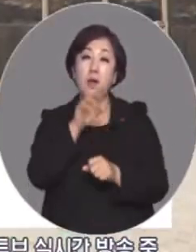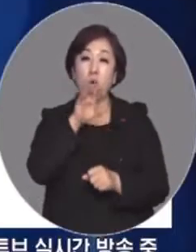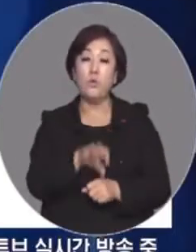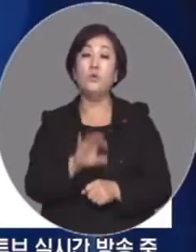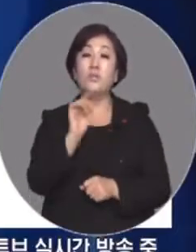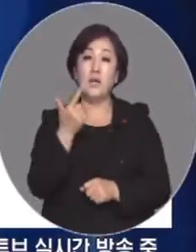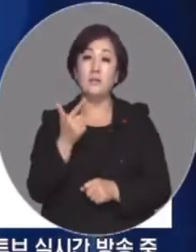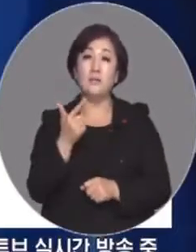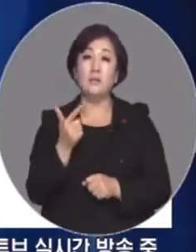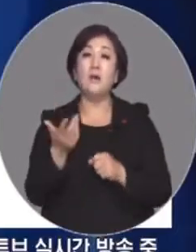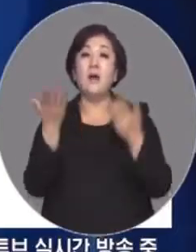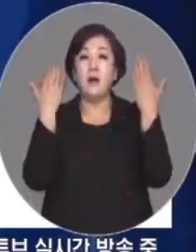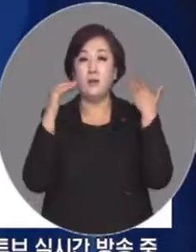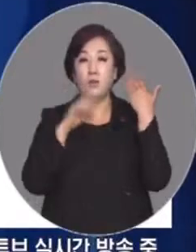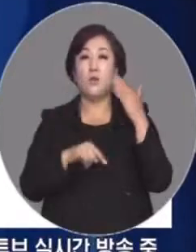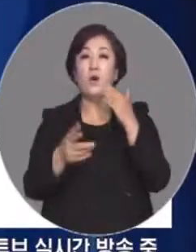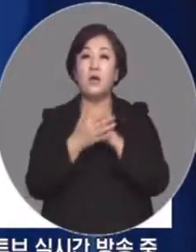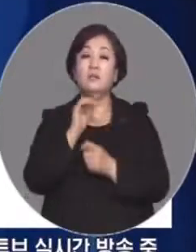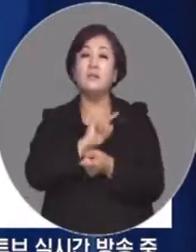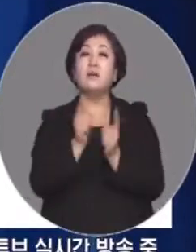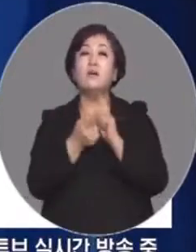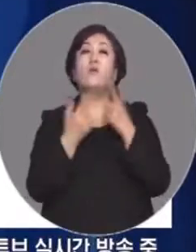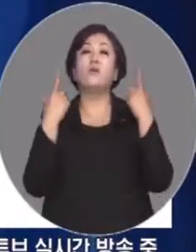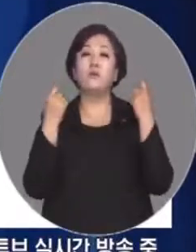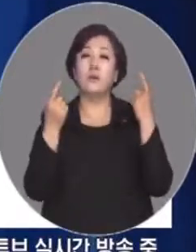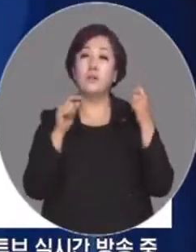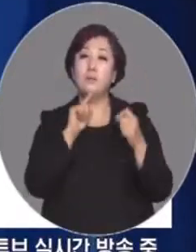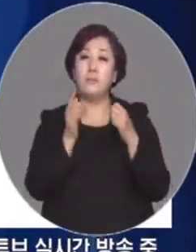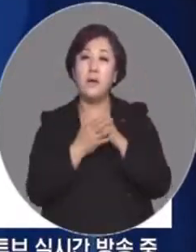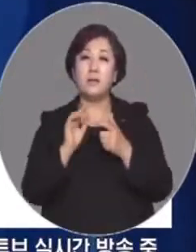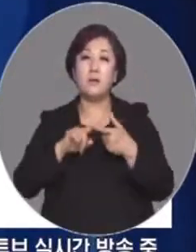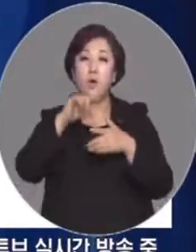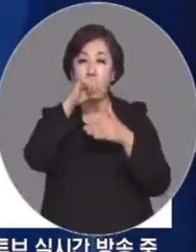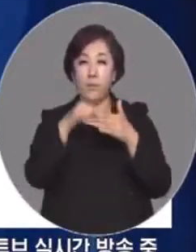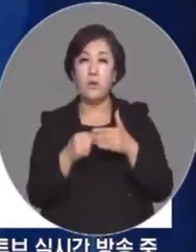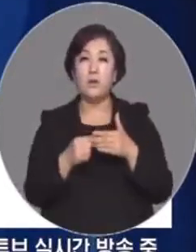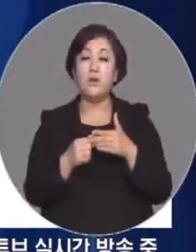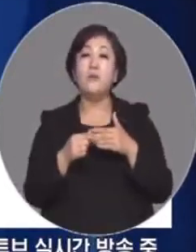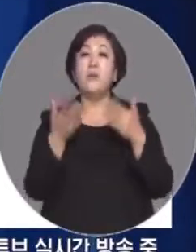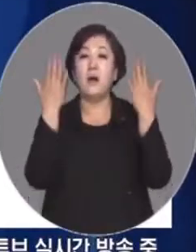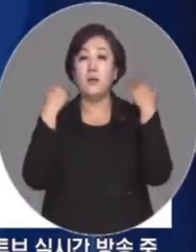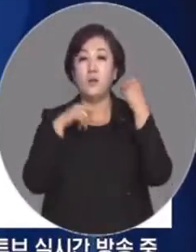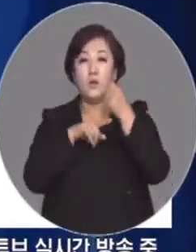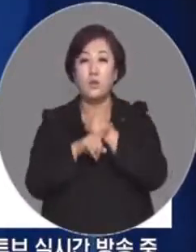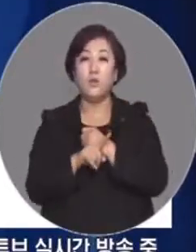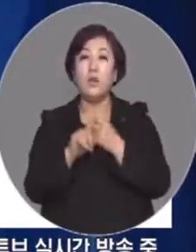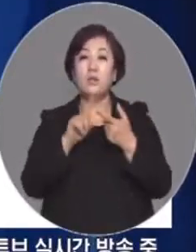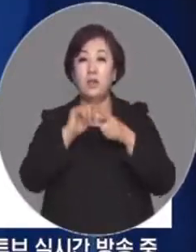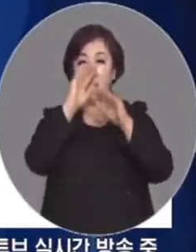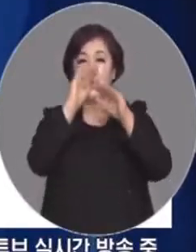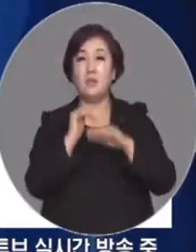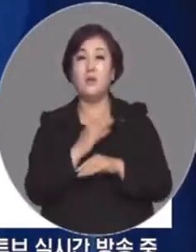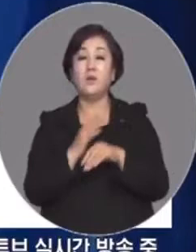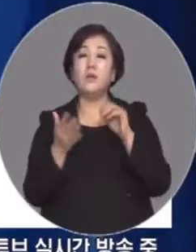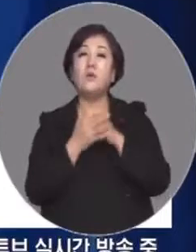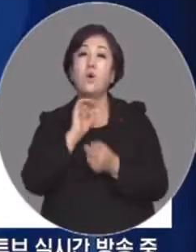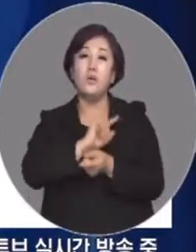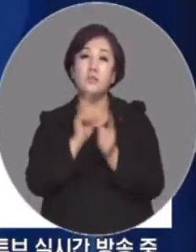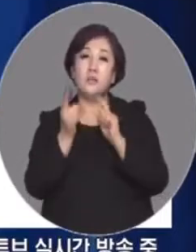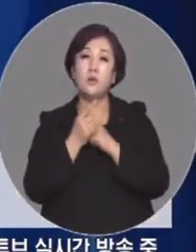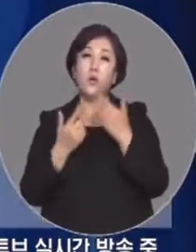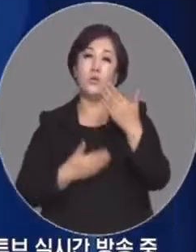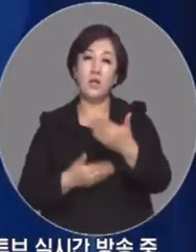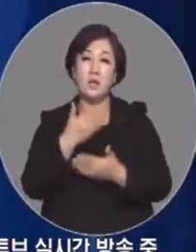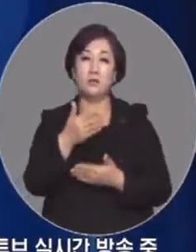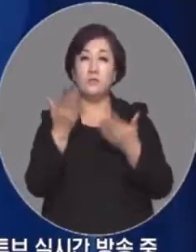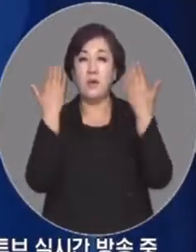아니다. 학교는 원래 이래야 되는 모습이다. 저희 프로그램 제목대로 학교의 이유를 찾아가는 게 바로 이 서로 나눔 학교다라고